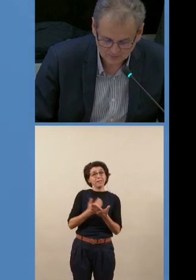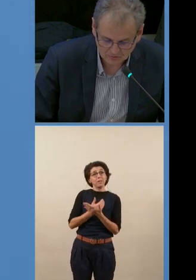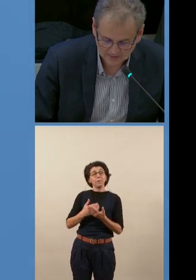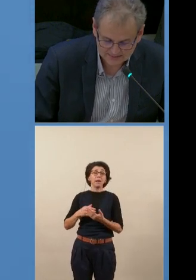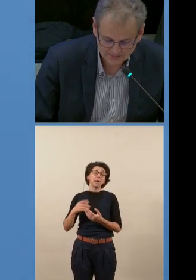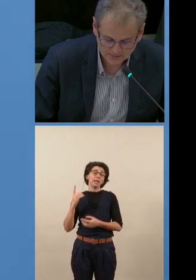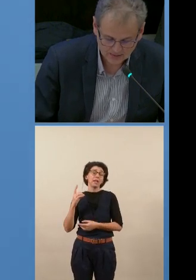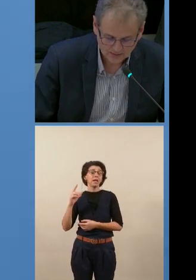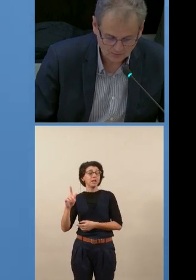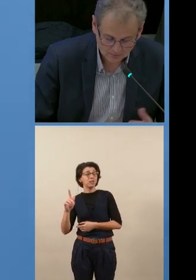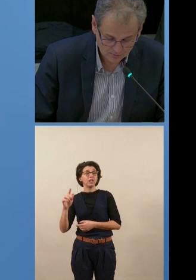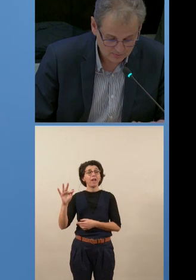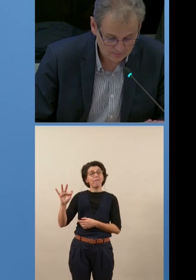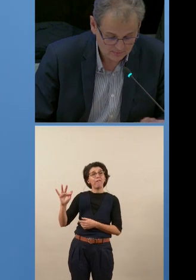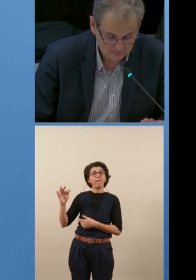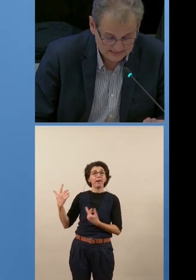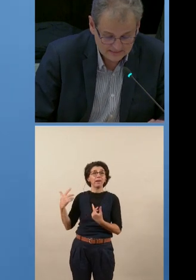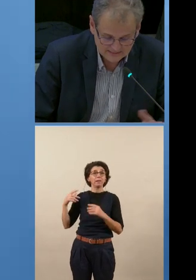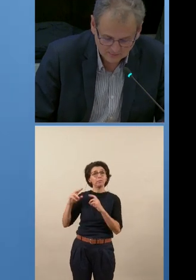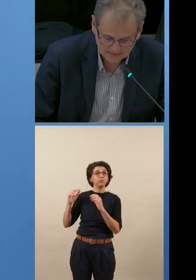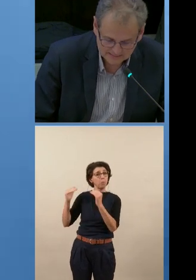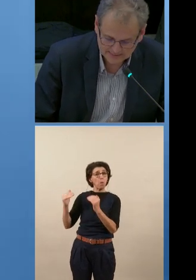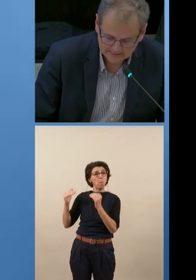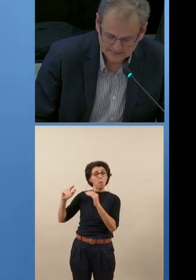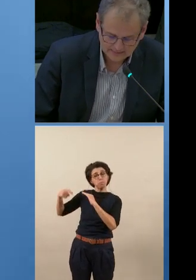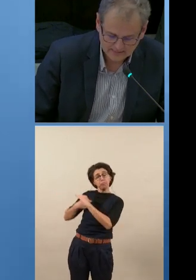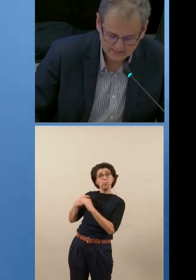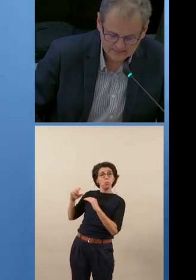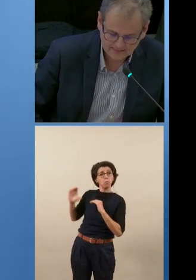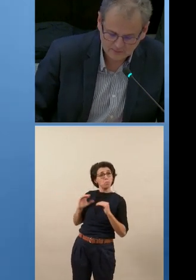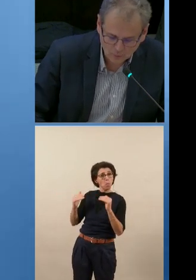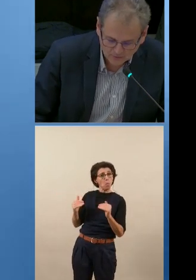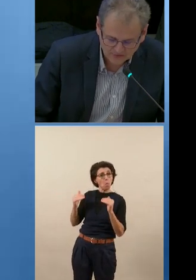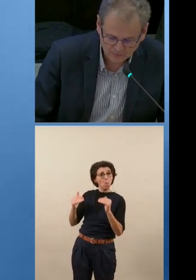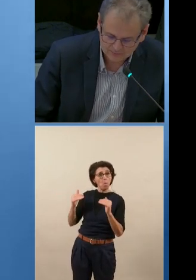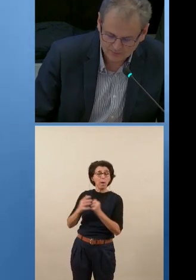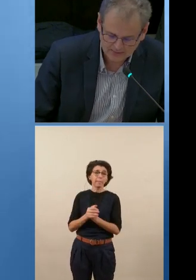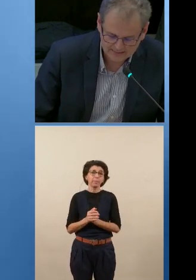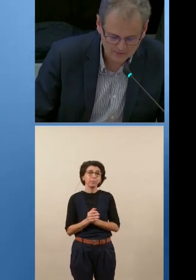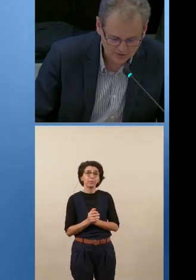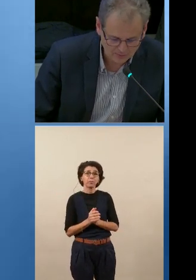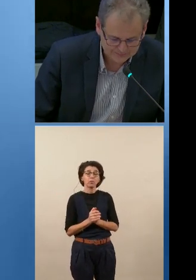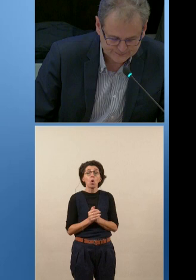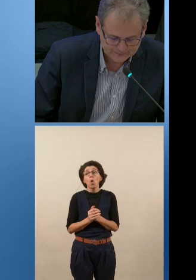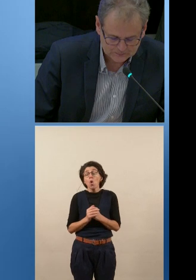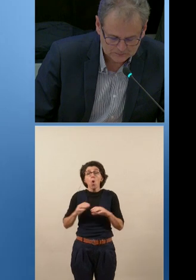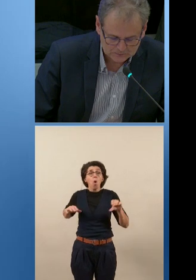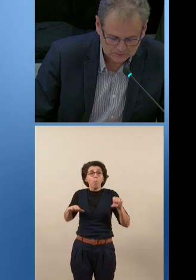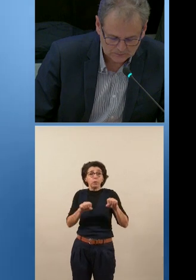fctionnement progresse donc est stable en réalité certaines compensations progressent